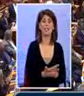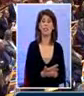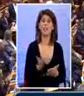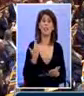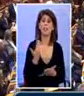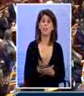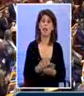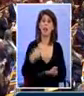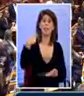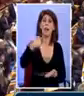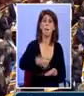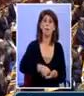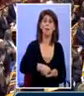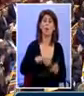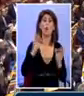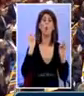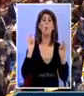δεν ζητήσατε να πληρωθούν